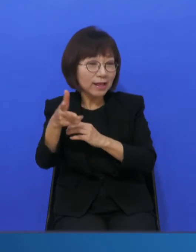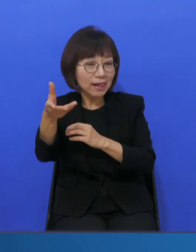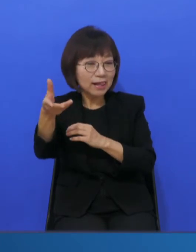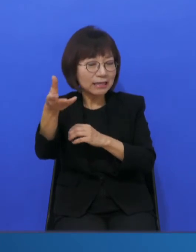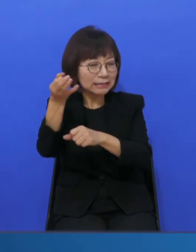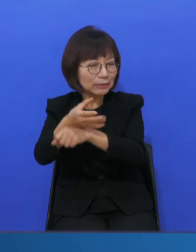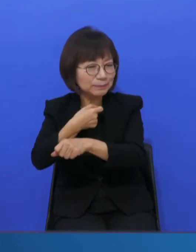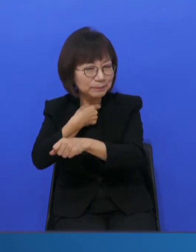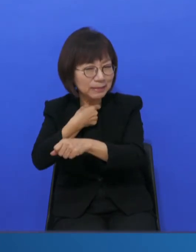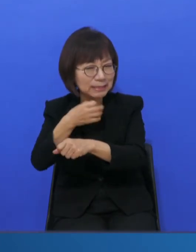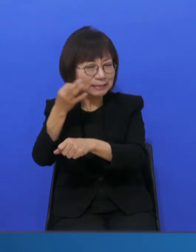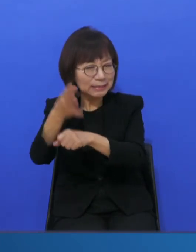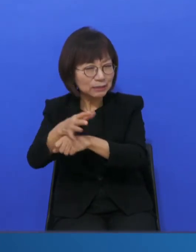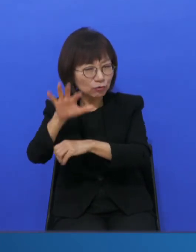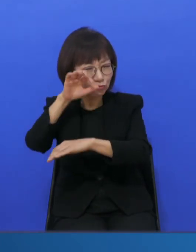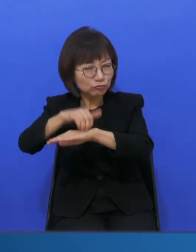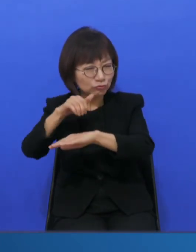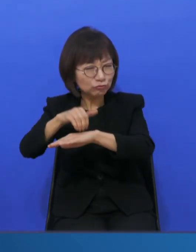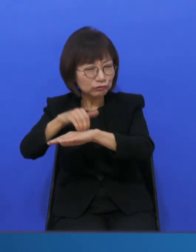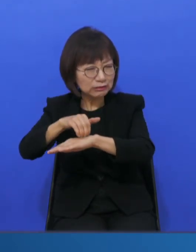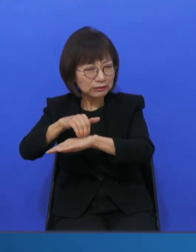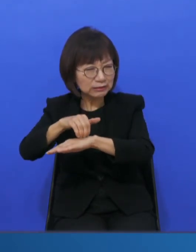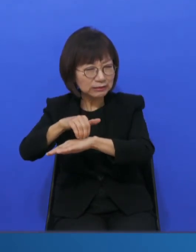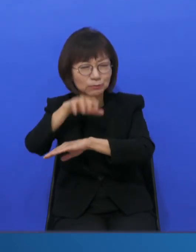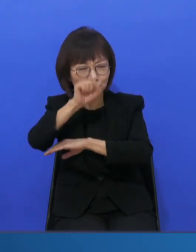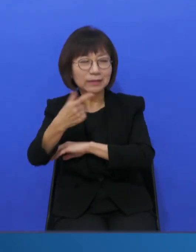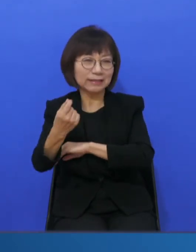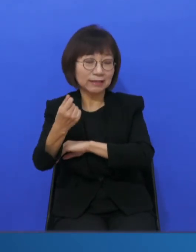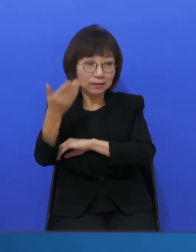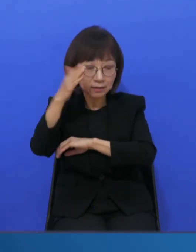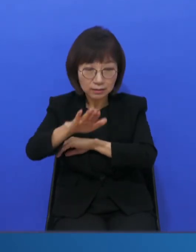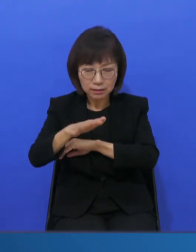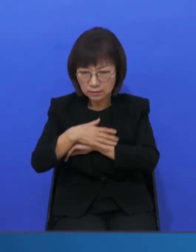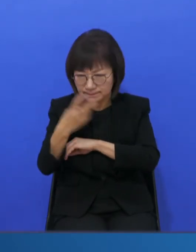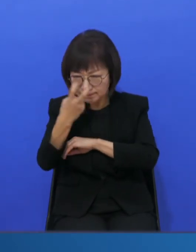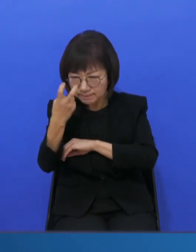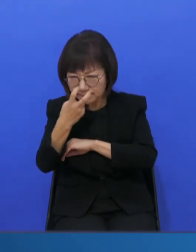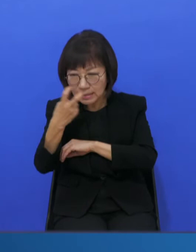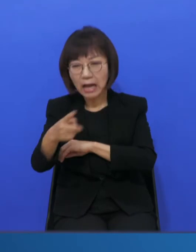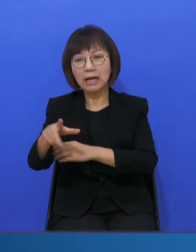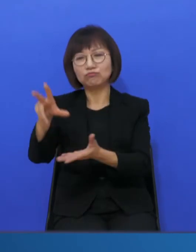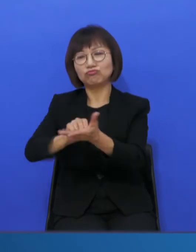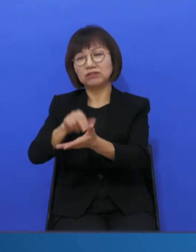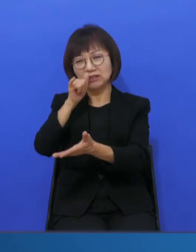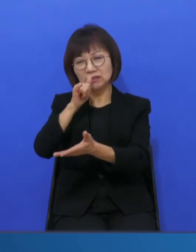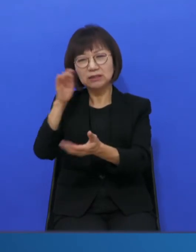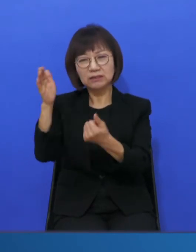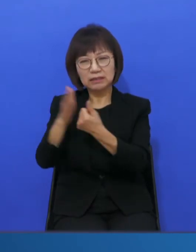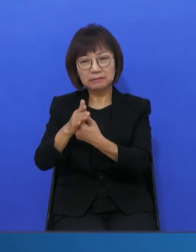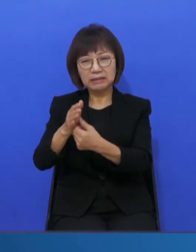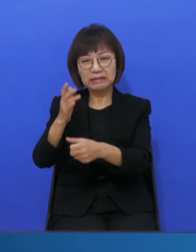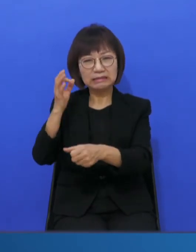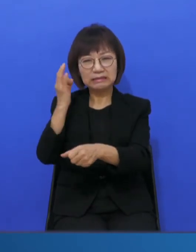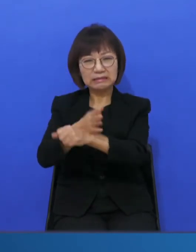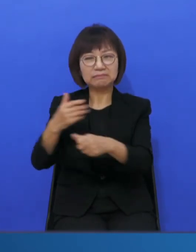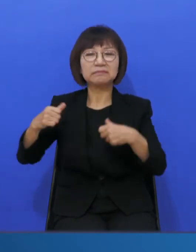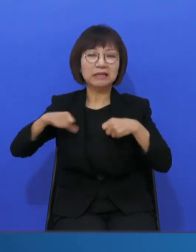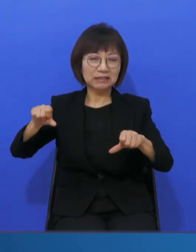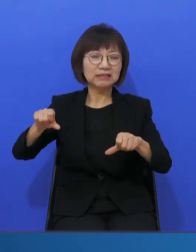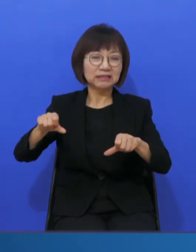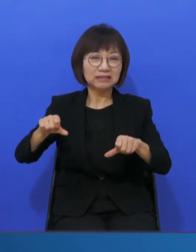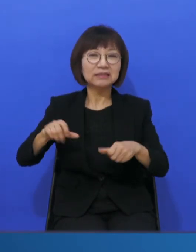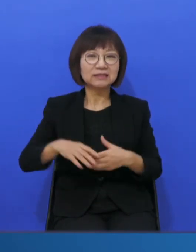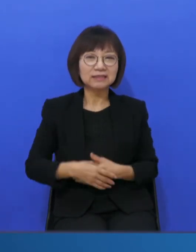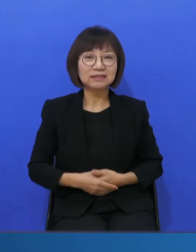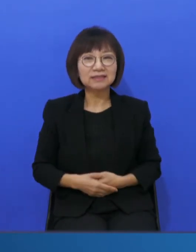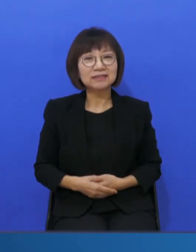사면 괜찮겠다 싶어서 확인해 봤더니 조금 문제가 있는데 그래서 우리 안 샀거든요. And we wanted to purchase it so that we could have the evangelism trainings there. But later on, we found out that there were some